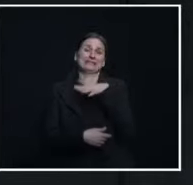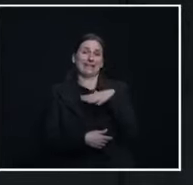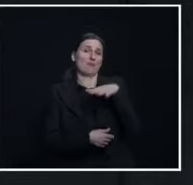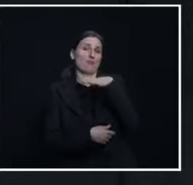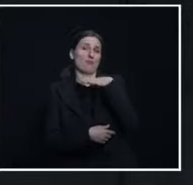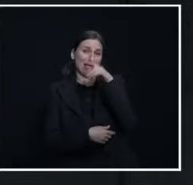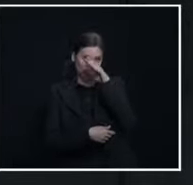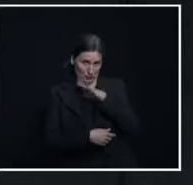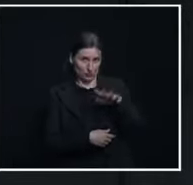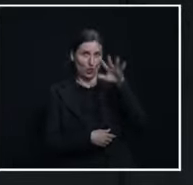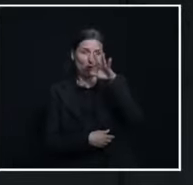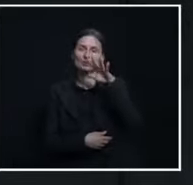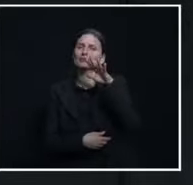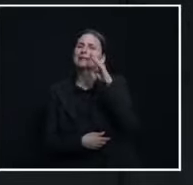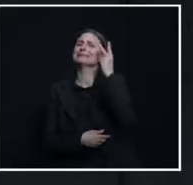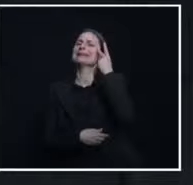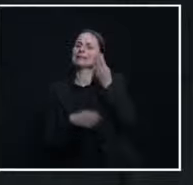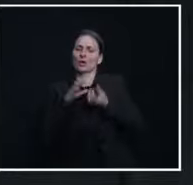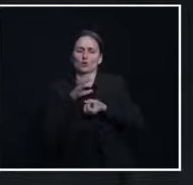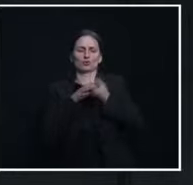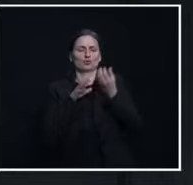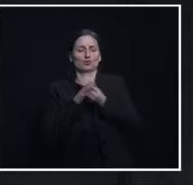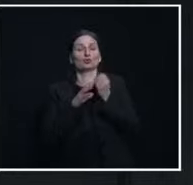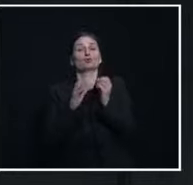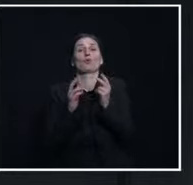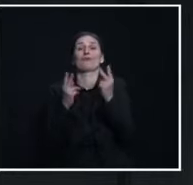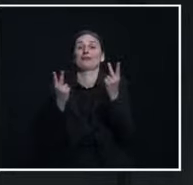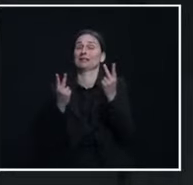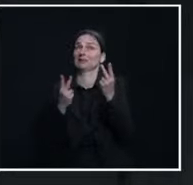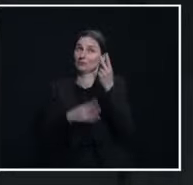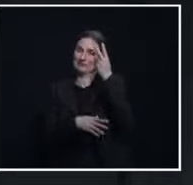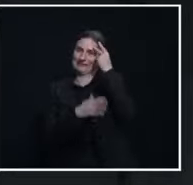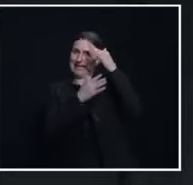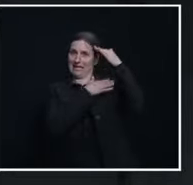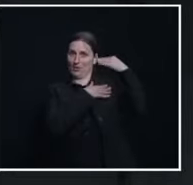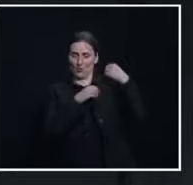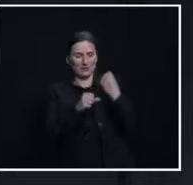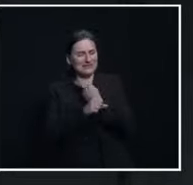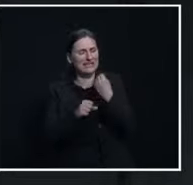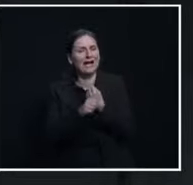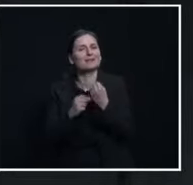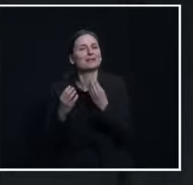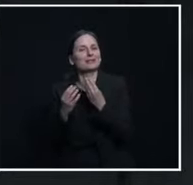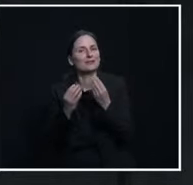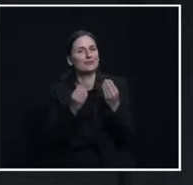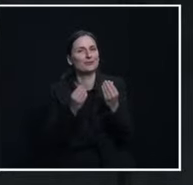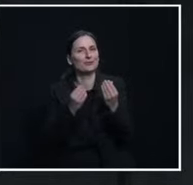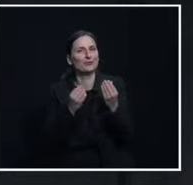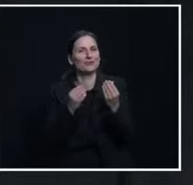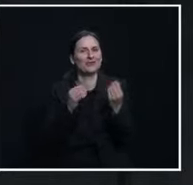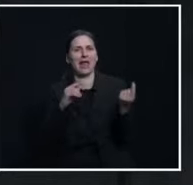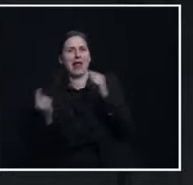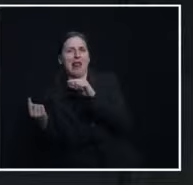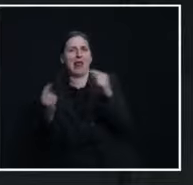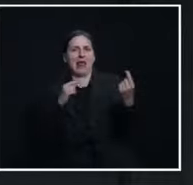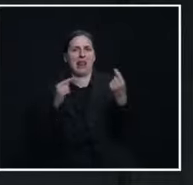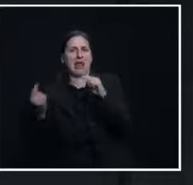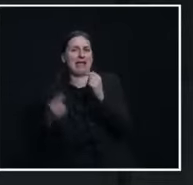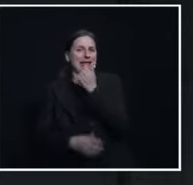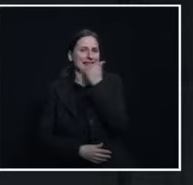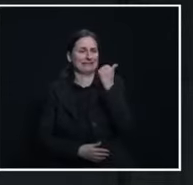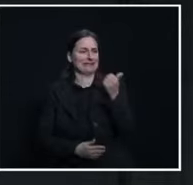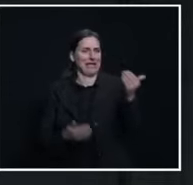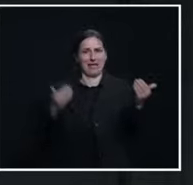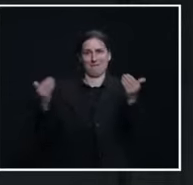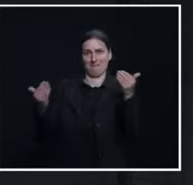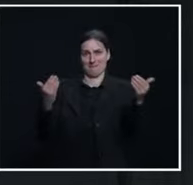konstitutive Erinnerungskultur und Erinnerungsarbeit droht in einem Deutungskampf der Extreme aufgerieben zu